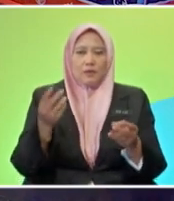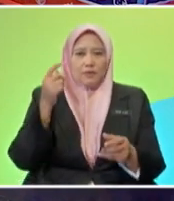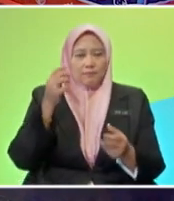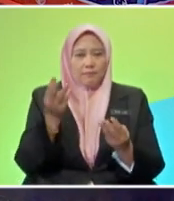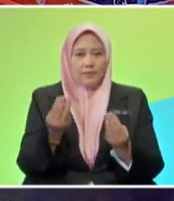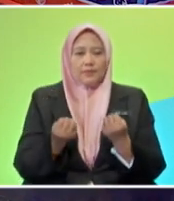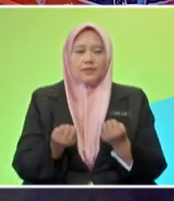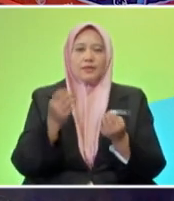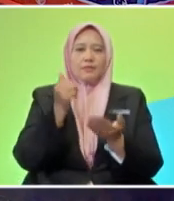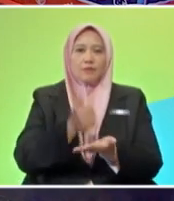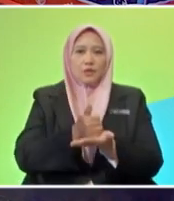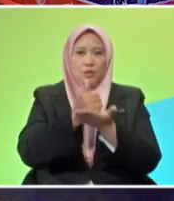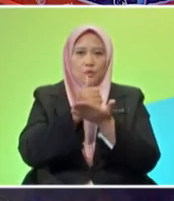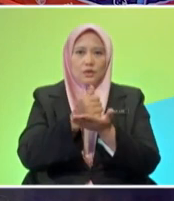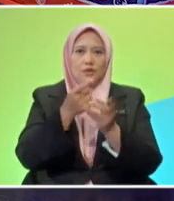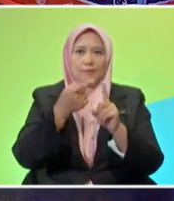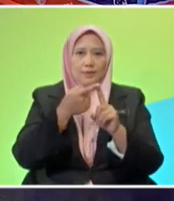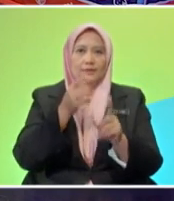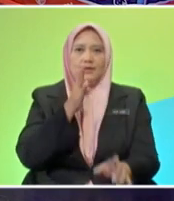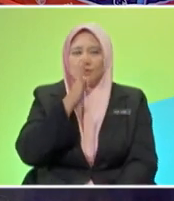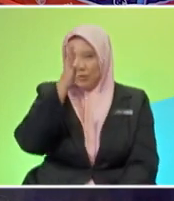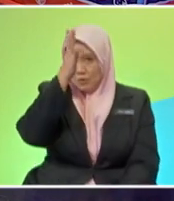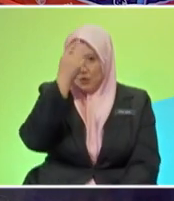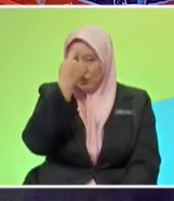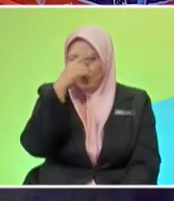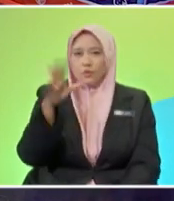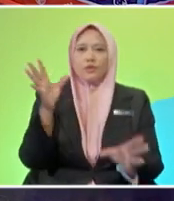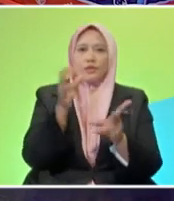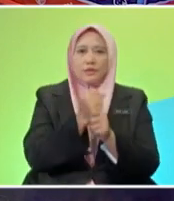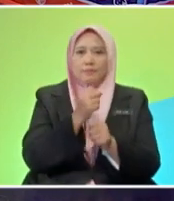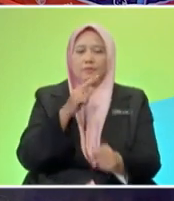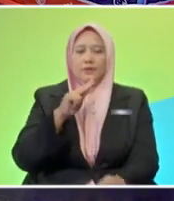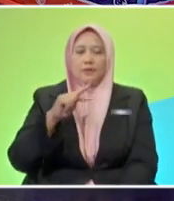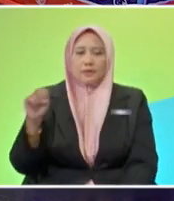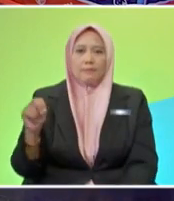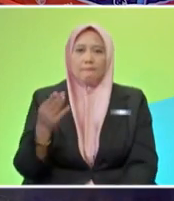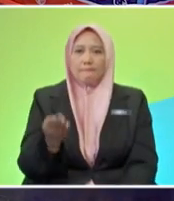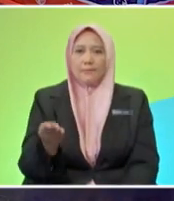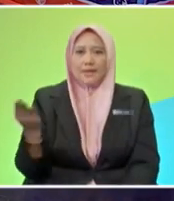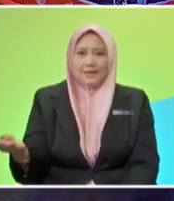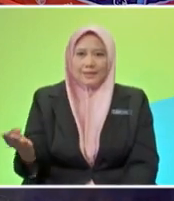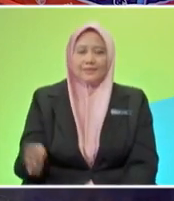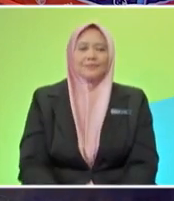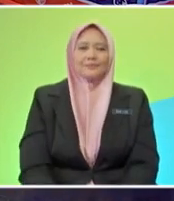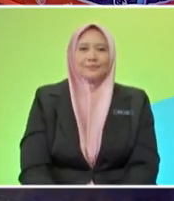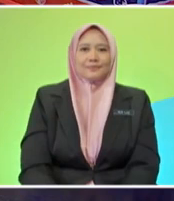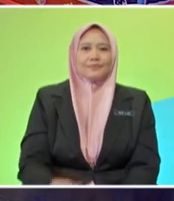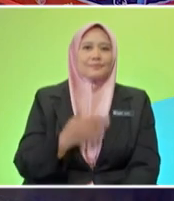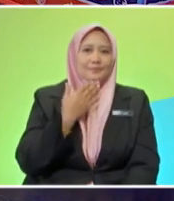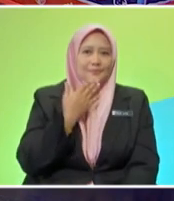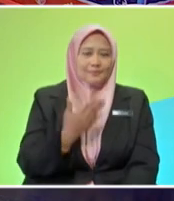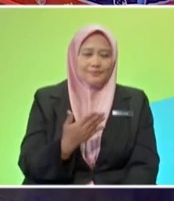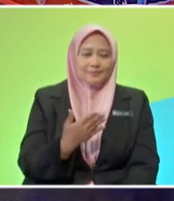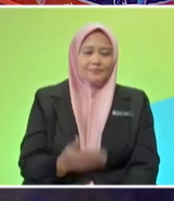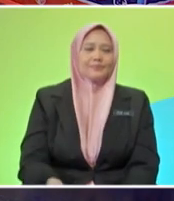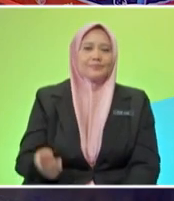abang dan kakak. Baiklah cikgu, saya ucapkan terima kasih banyak-banyak kepada cikgu Arif Hadri dari Sekolah Kebangsaan Pandan Indah